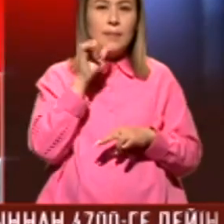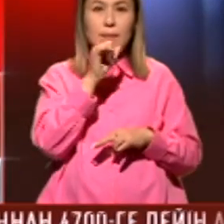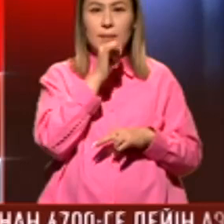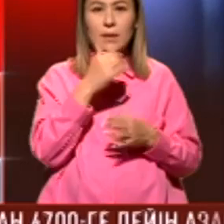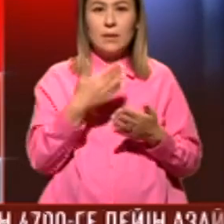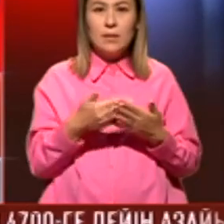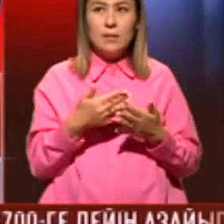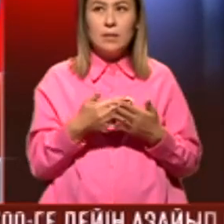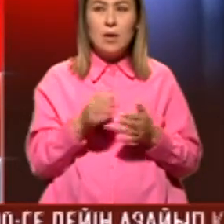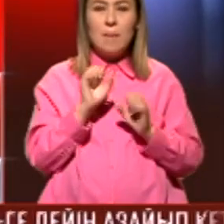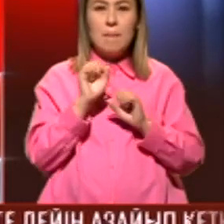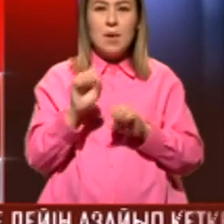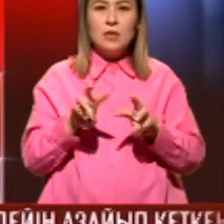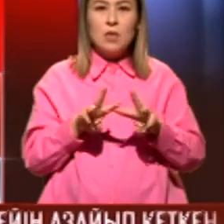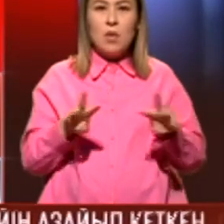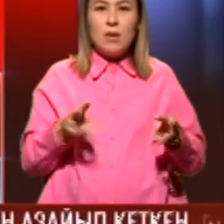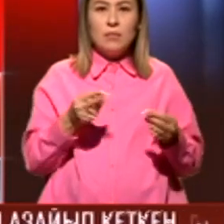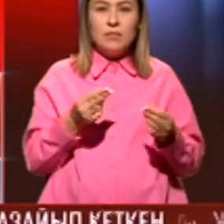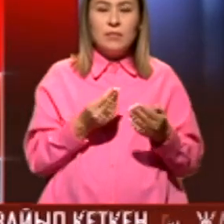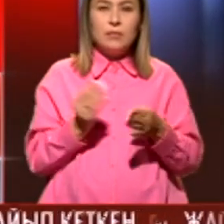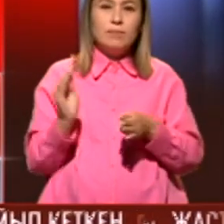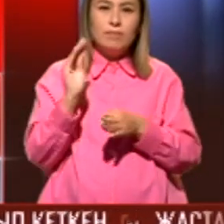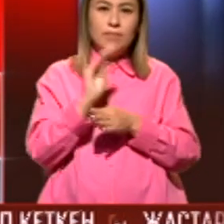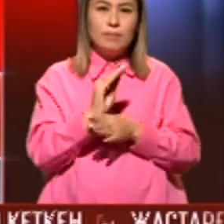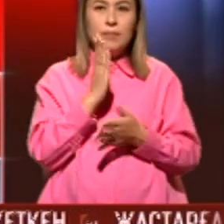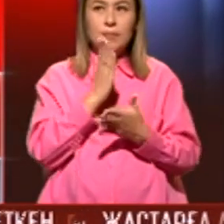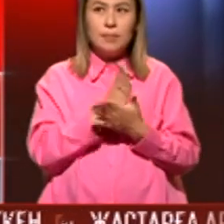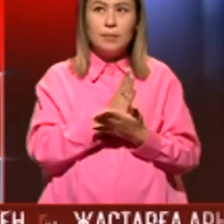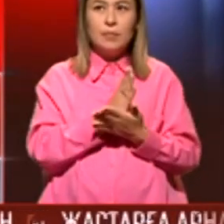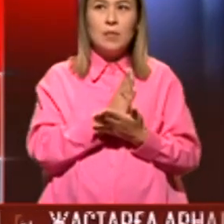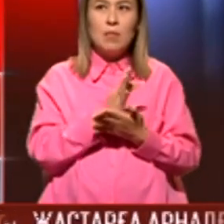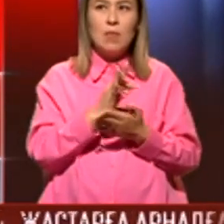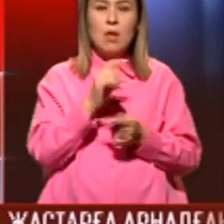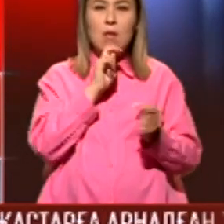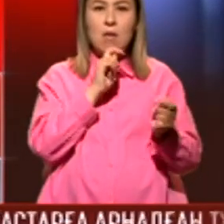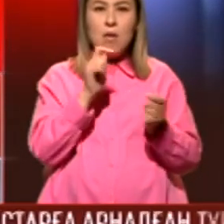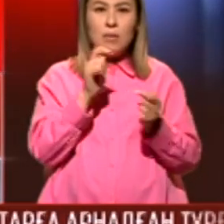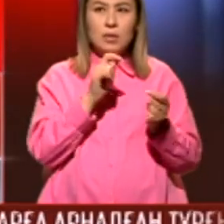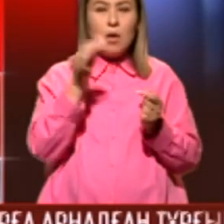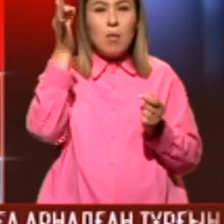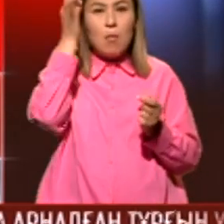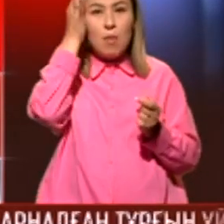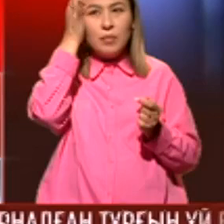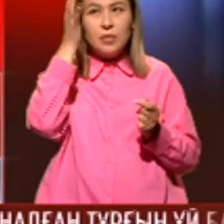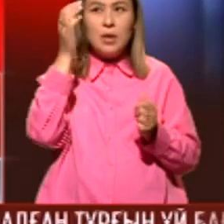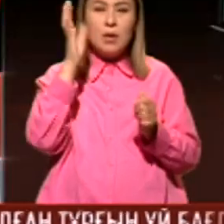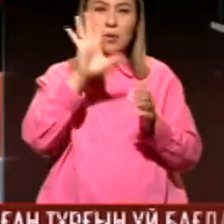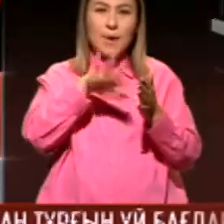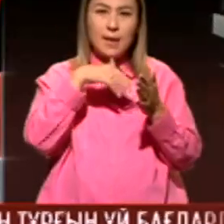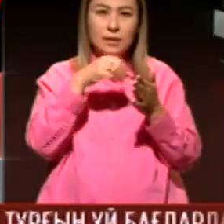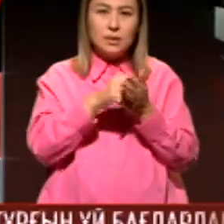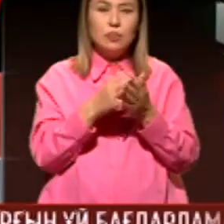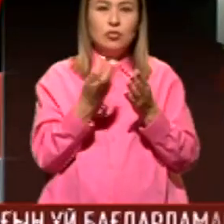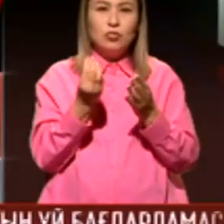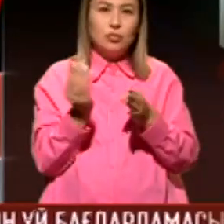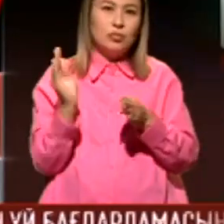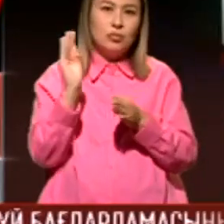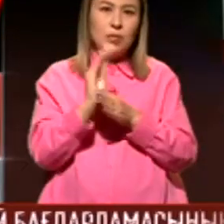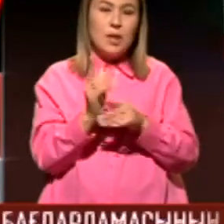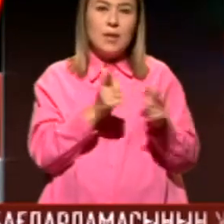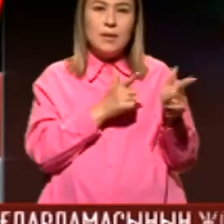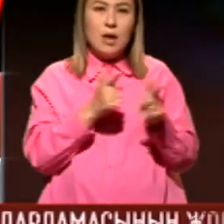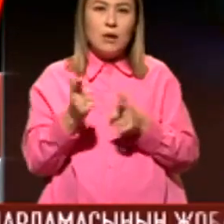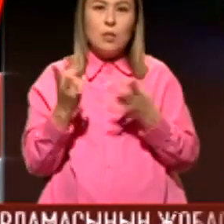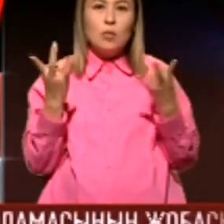мәжіліс қорғаныс министрлігінің бюджетін өсірді, бірақ шын қауіп-қатерді ескере отырып, әлі де өсіруге дайын болуымыз